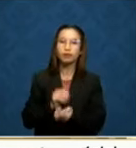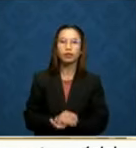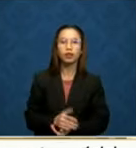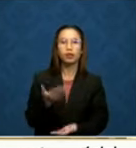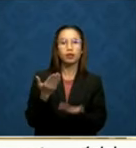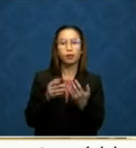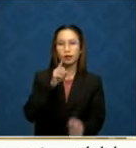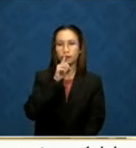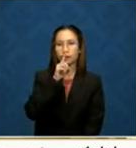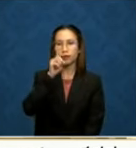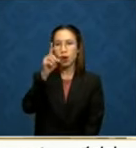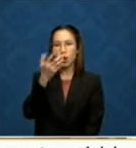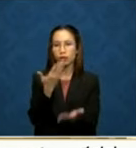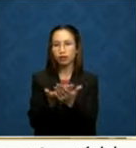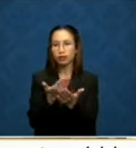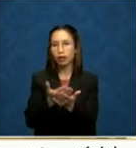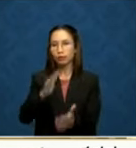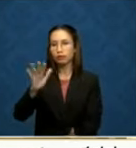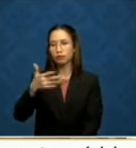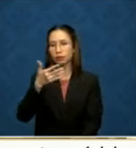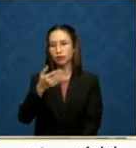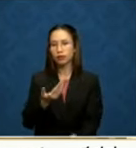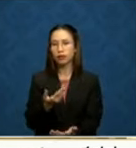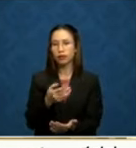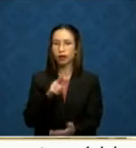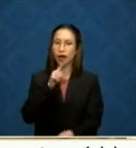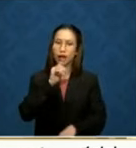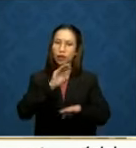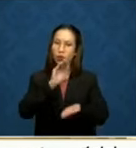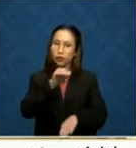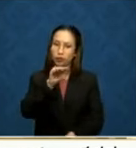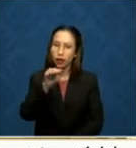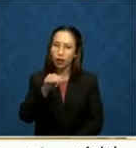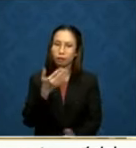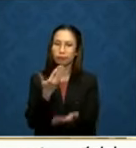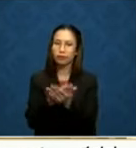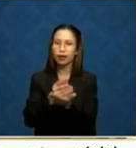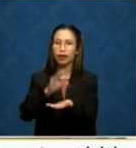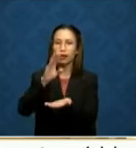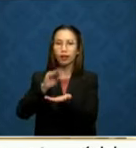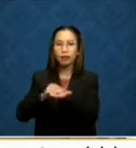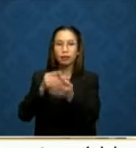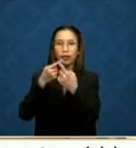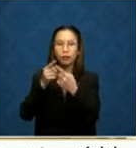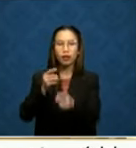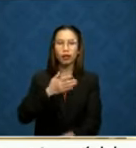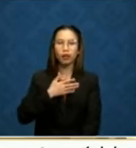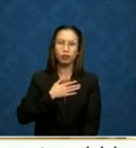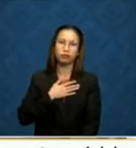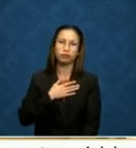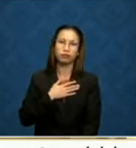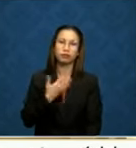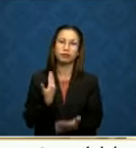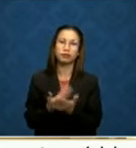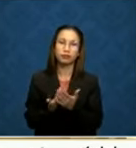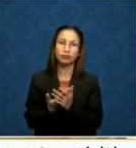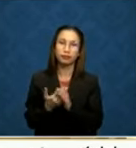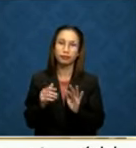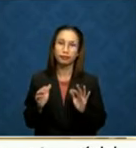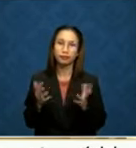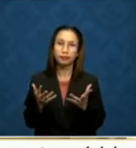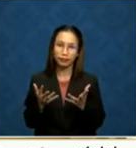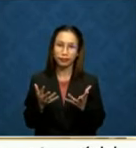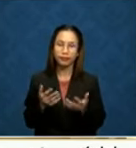เรีกคาเสียหายเกินจริมั่ง ค่าทวงถามบางแต่วาผู้บริโภคไม่มีกำลังนะครับ ท่าน